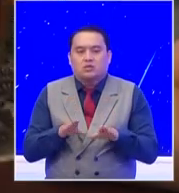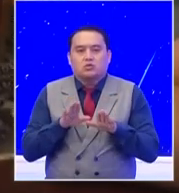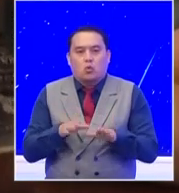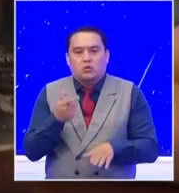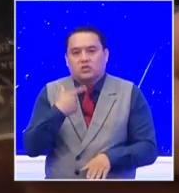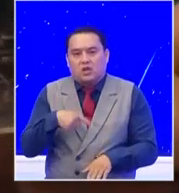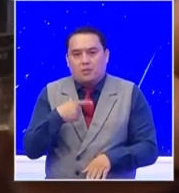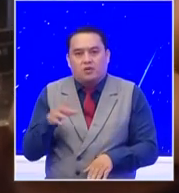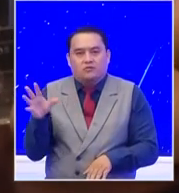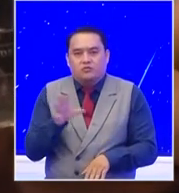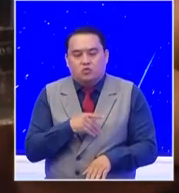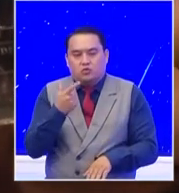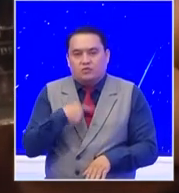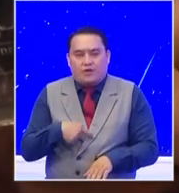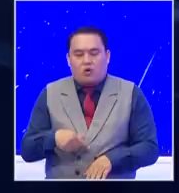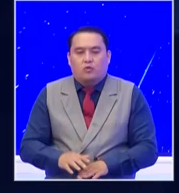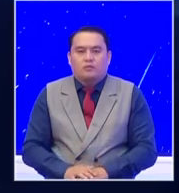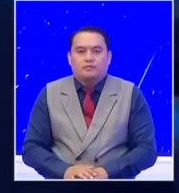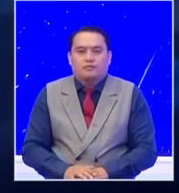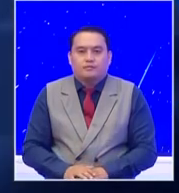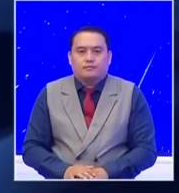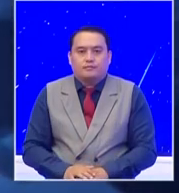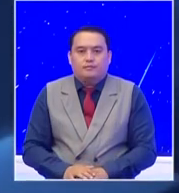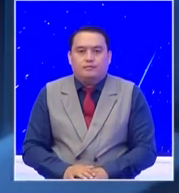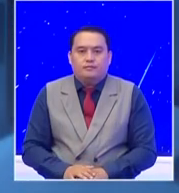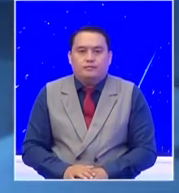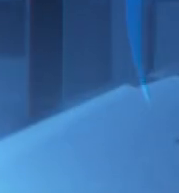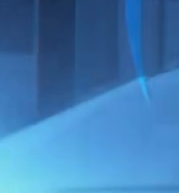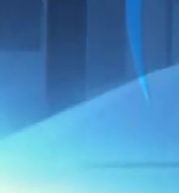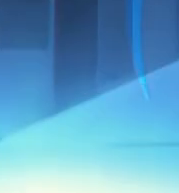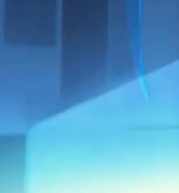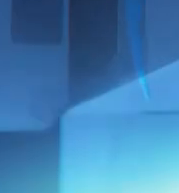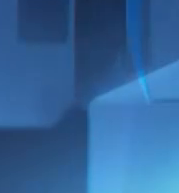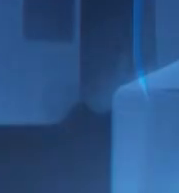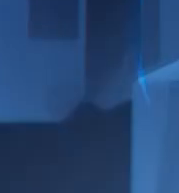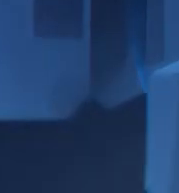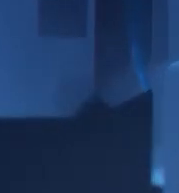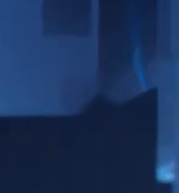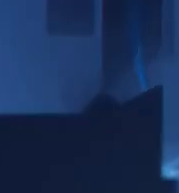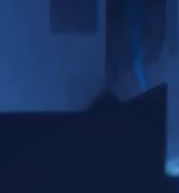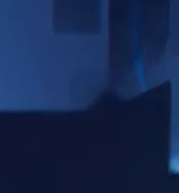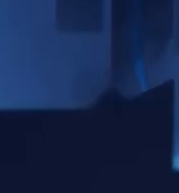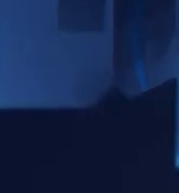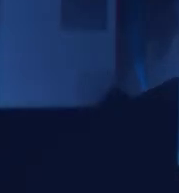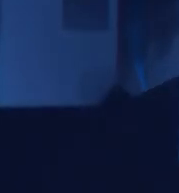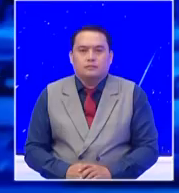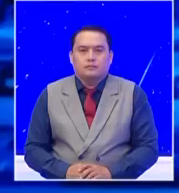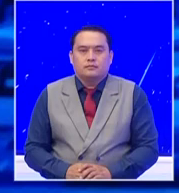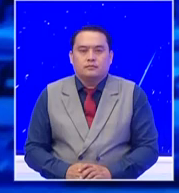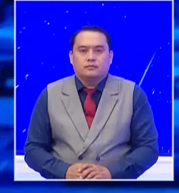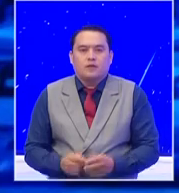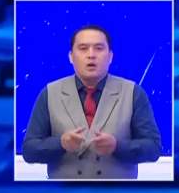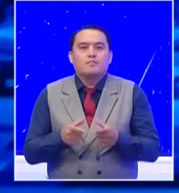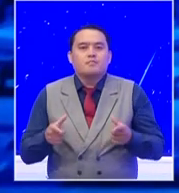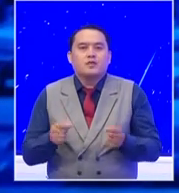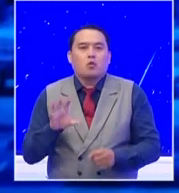себя, но и все свое окружение. Азат Джумаханов, Степан Мерешко, телекомпания ЖТСУ, Капшигай.